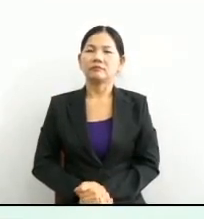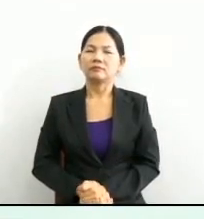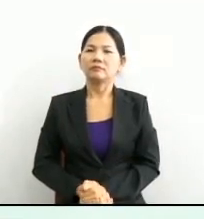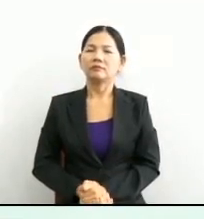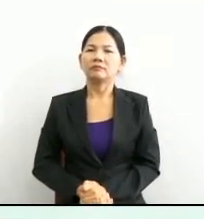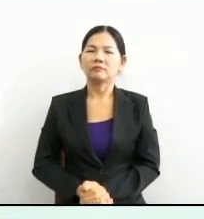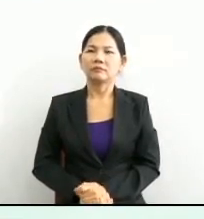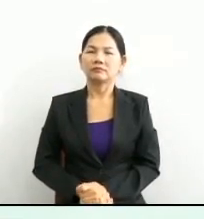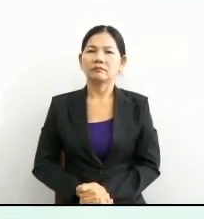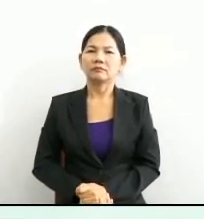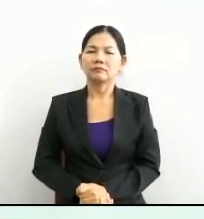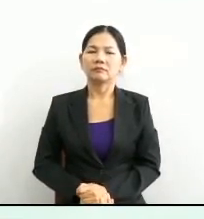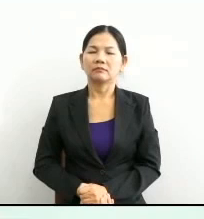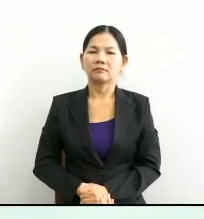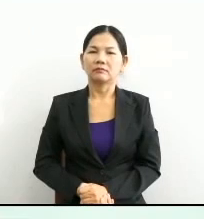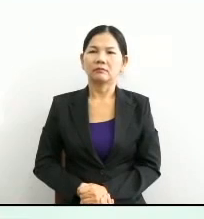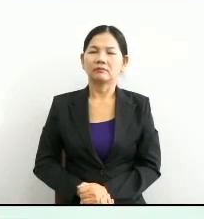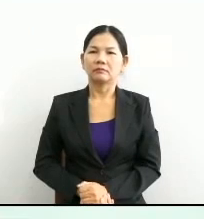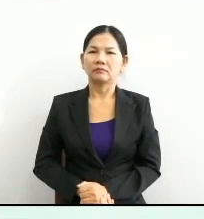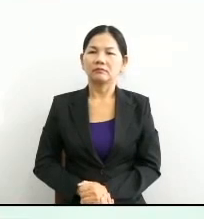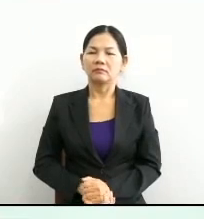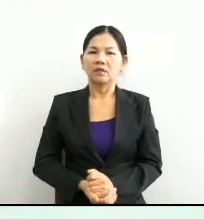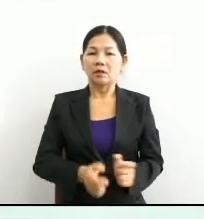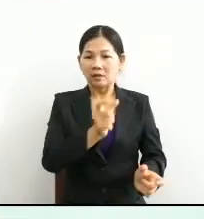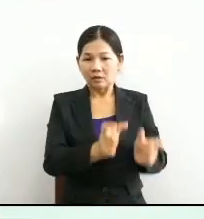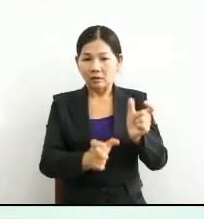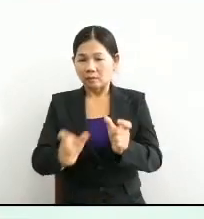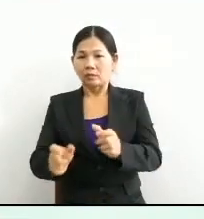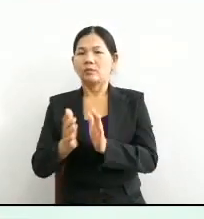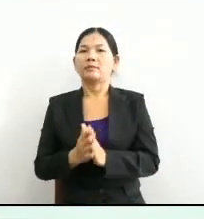to tài ấy con to tài mà nấu miên bạch nha